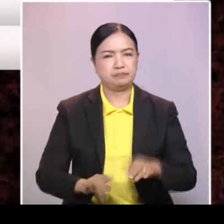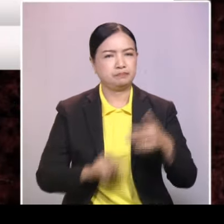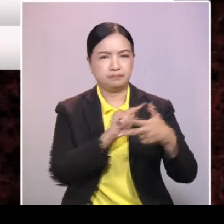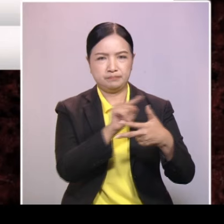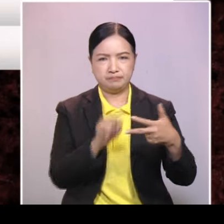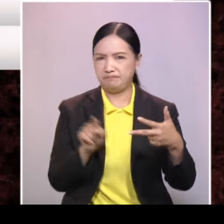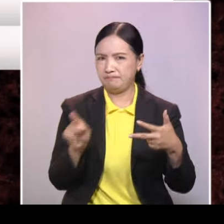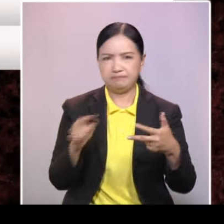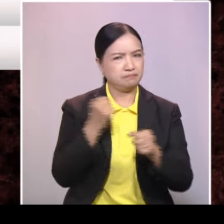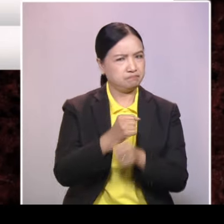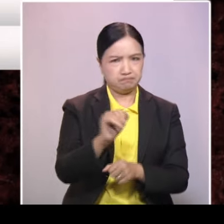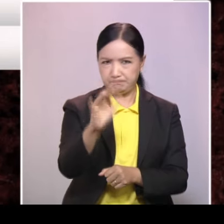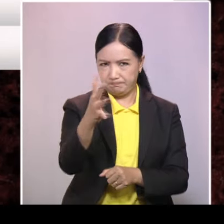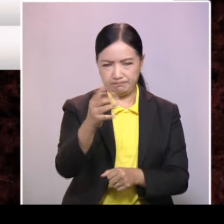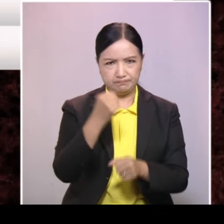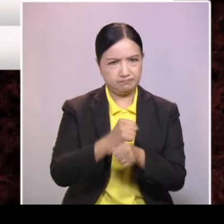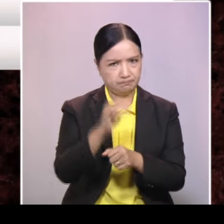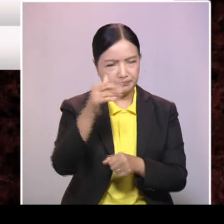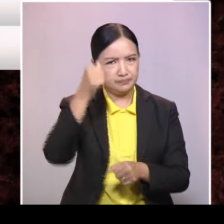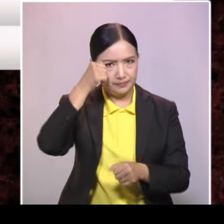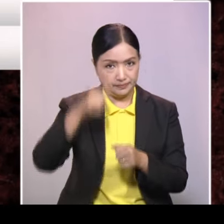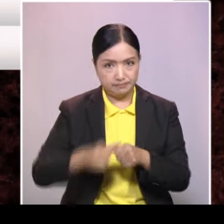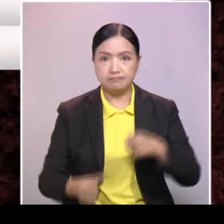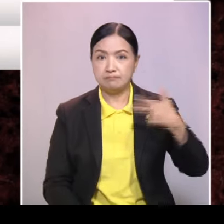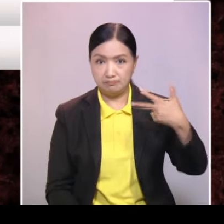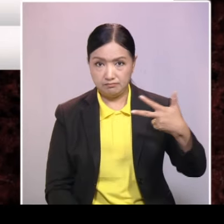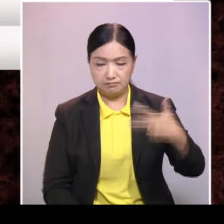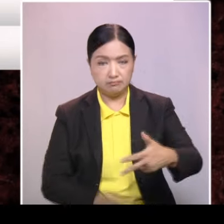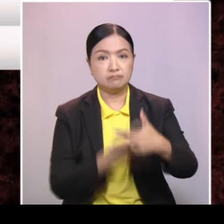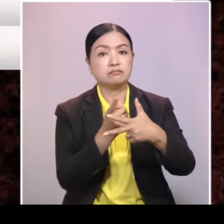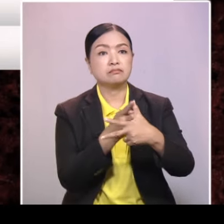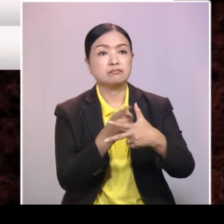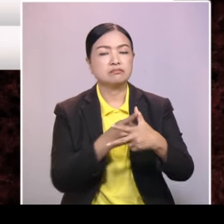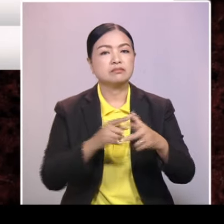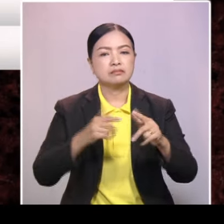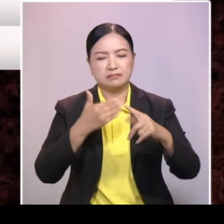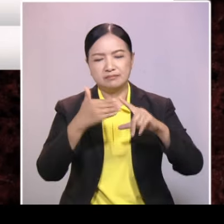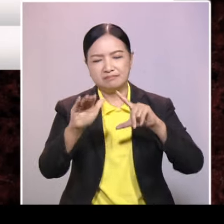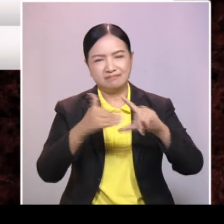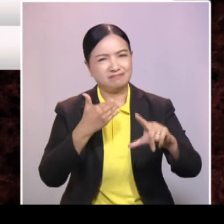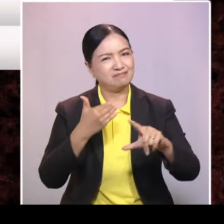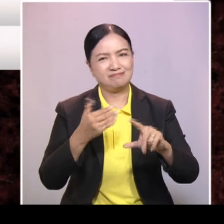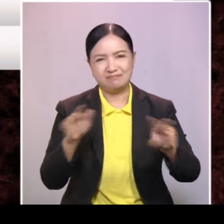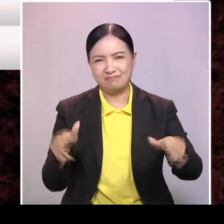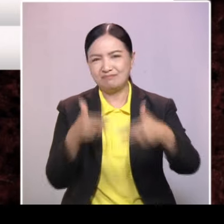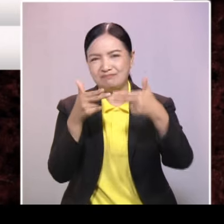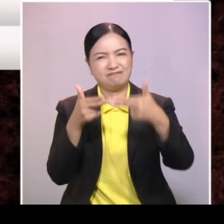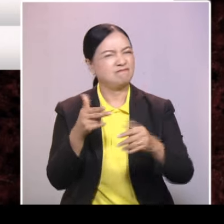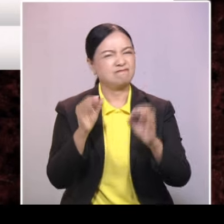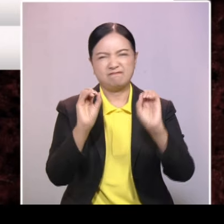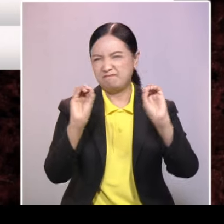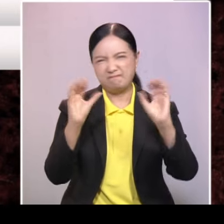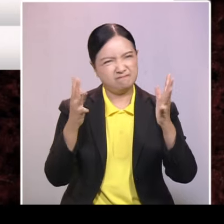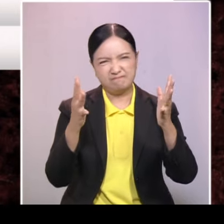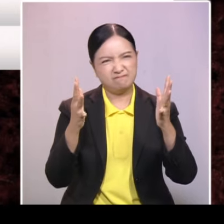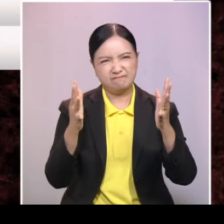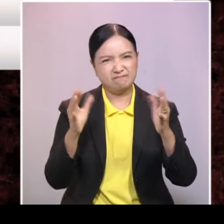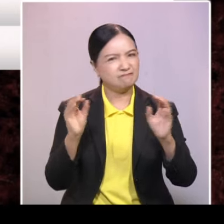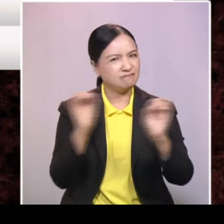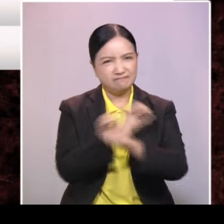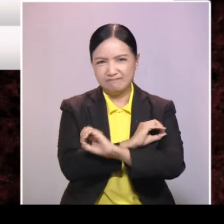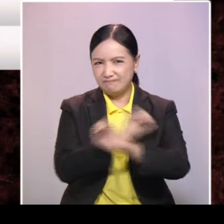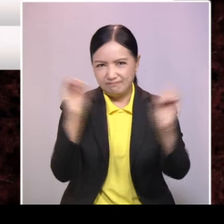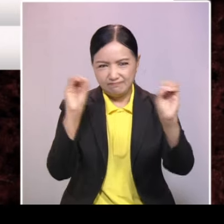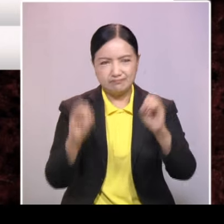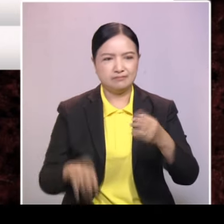สิงนี้แน ๆ ครวชมครúcจำเอไ้ใหขึ้ใจเลย1. ไม่มีการติดต่อทางลายหรอ Wisdykelเพื่สอบประคำ รือแ้ง